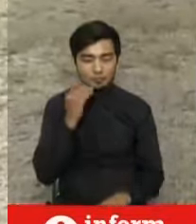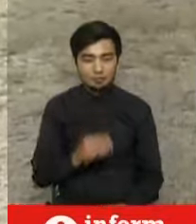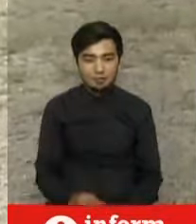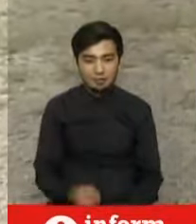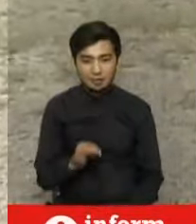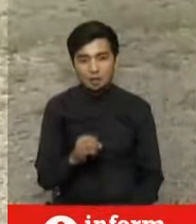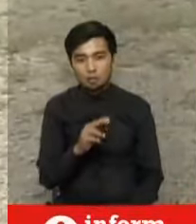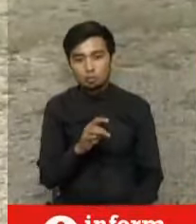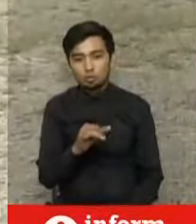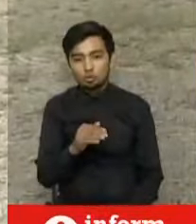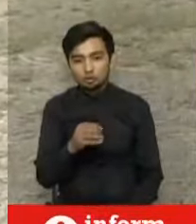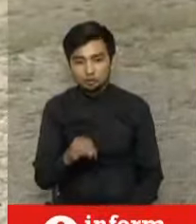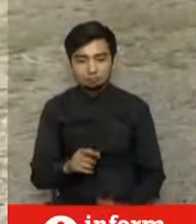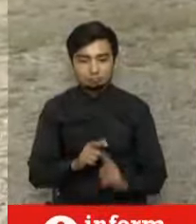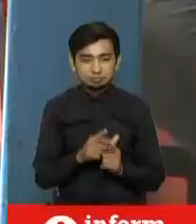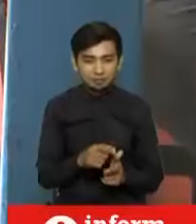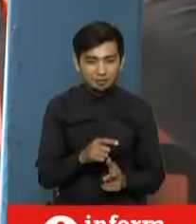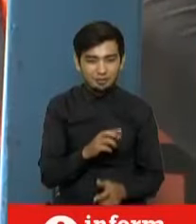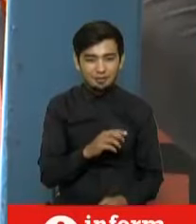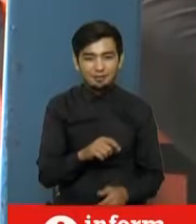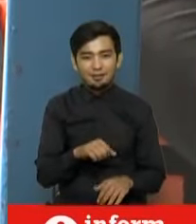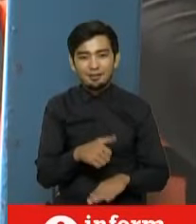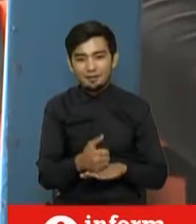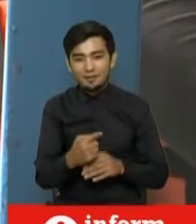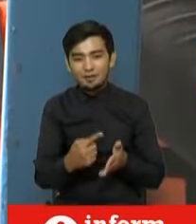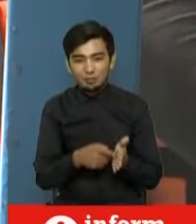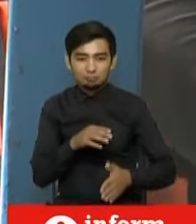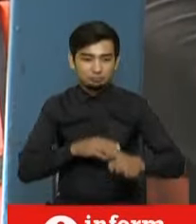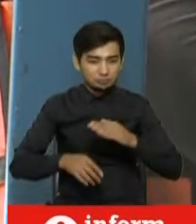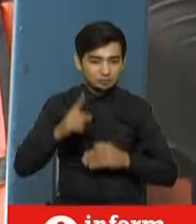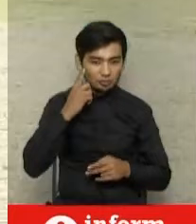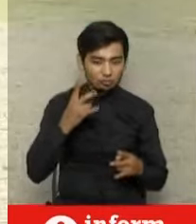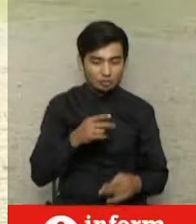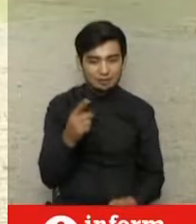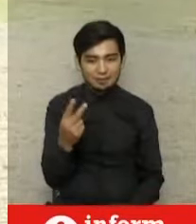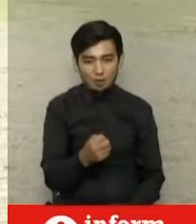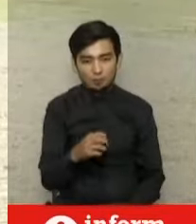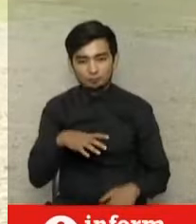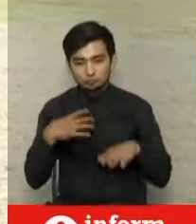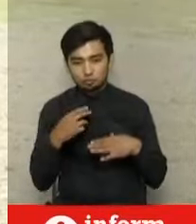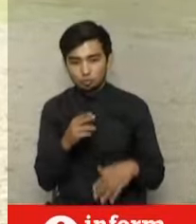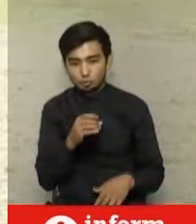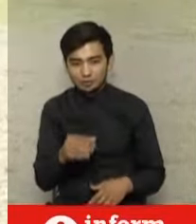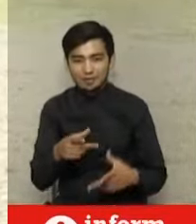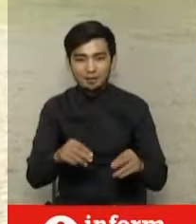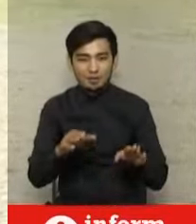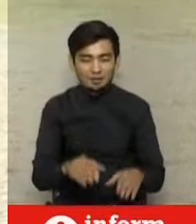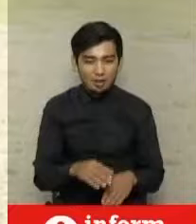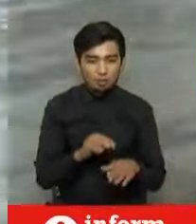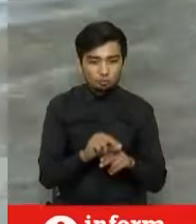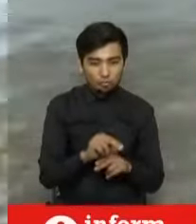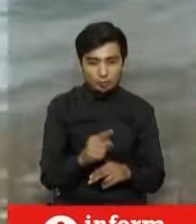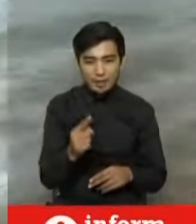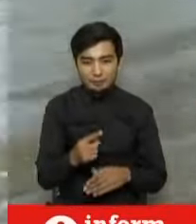Кандидатов в дружинники набирали на бирже труда. Главным требованием было умение плавать. Они прошли двухнедельные курсы, где их обучили оказанию первой